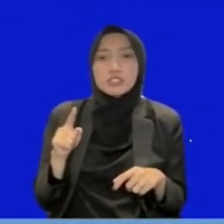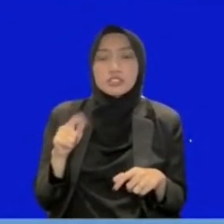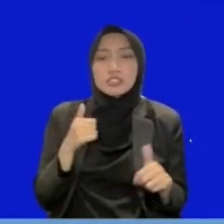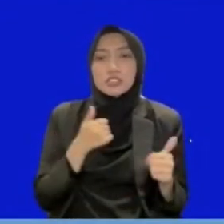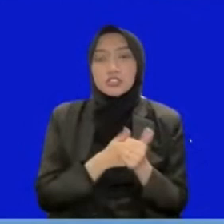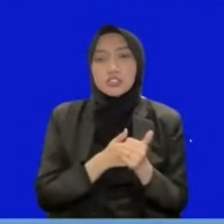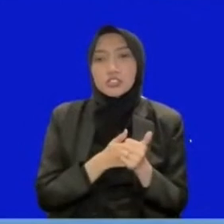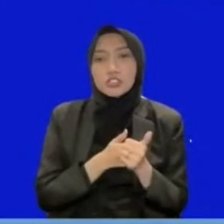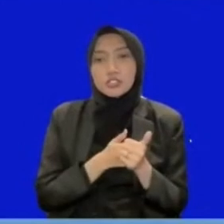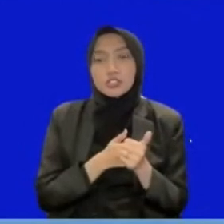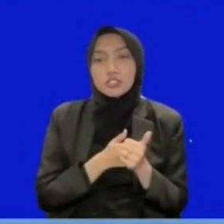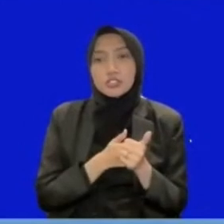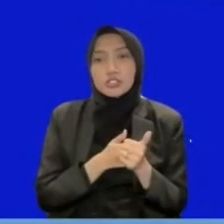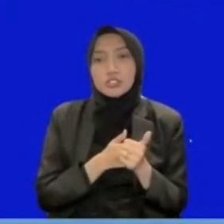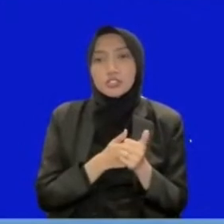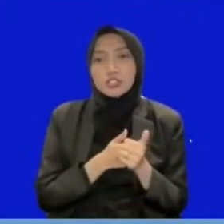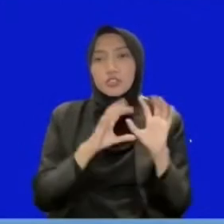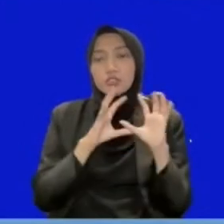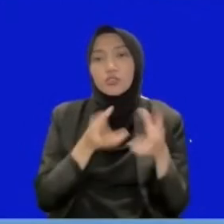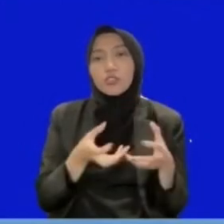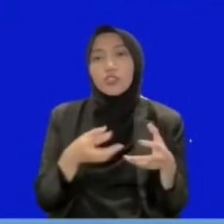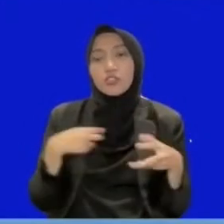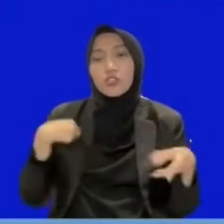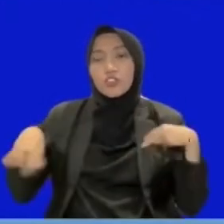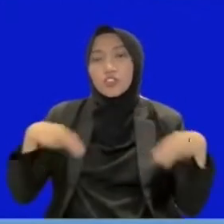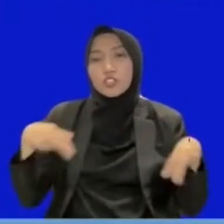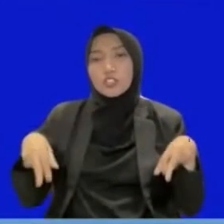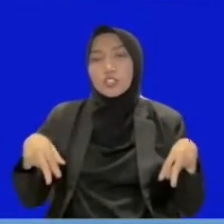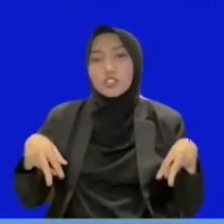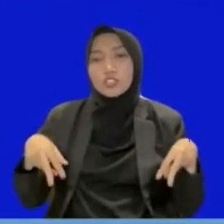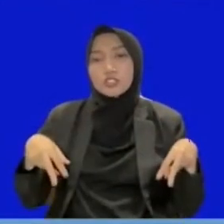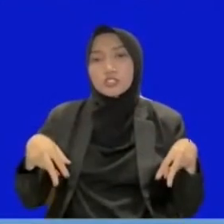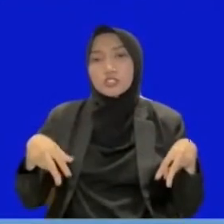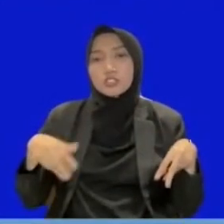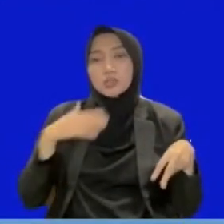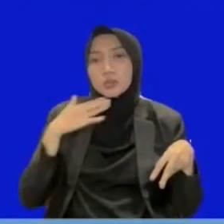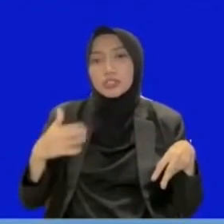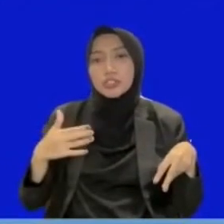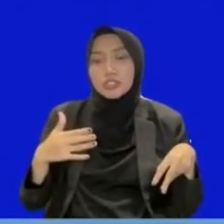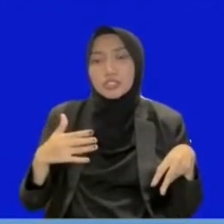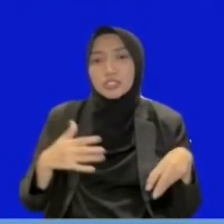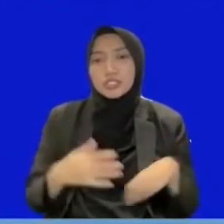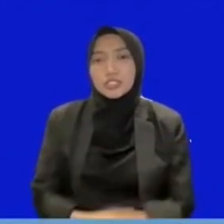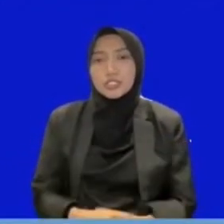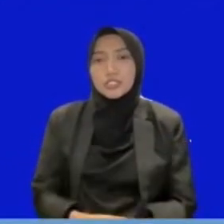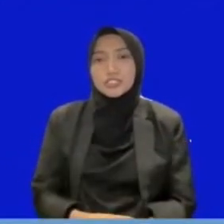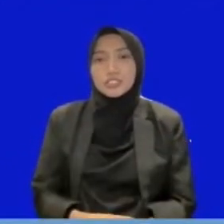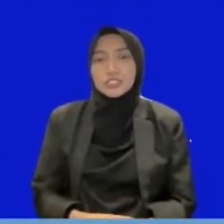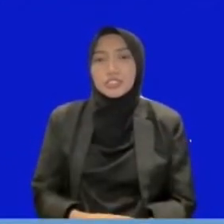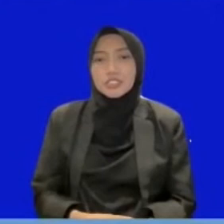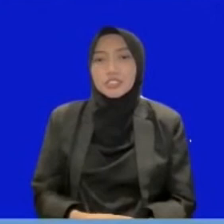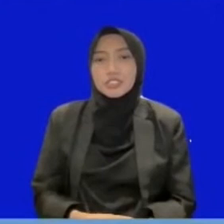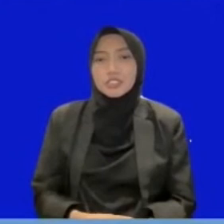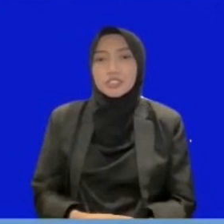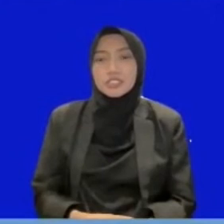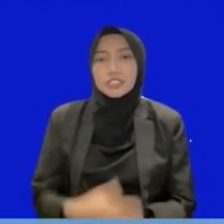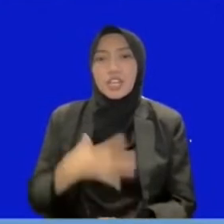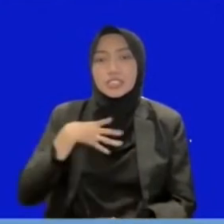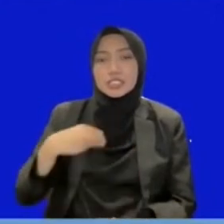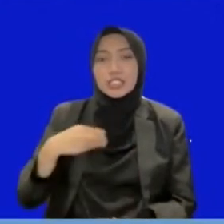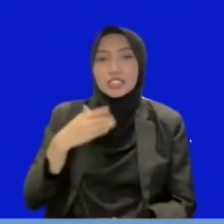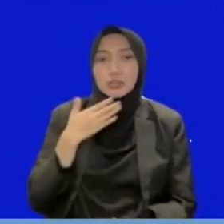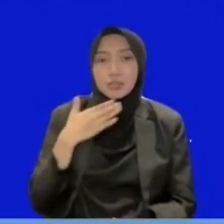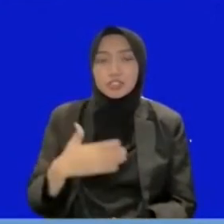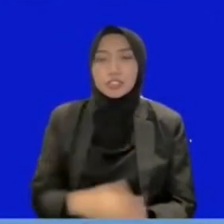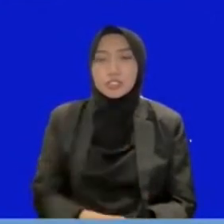mengikuti World Heritage Volunteer Initiative. Terima kasih Mas Rizky atas supportnya. Dan